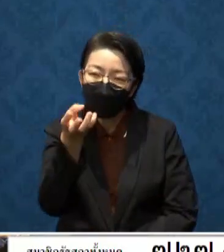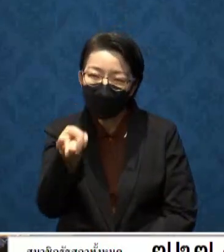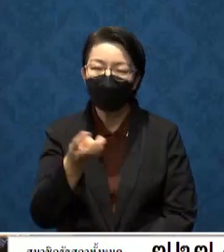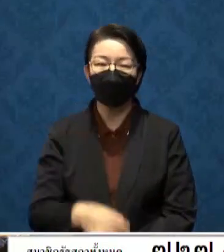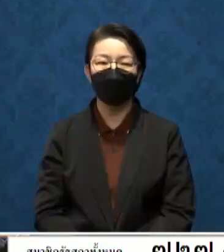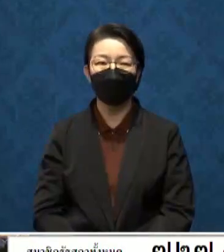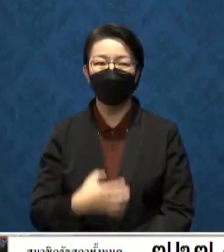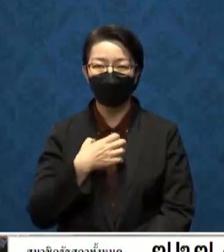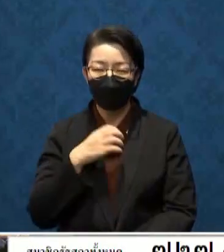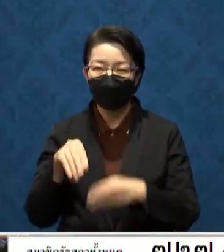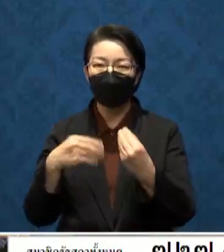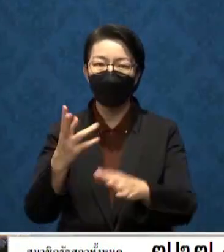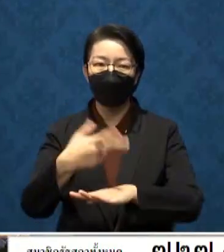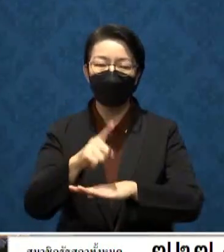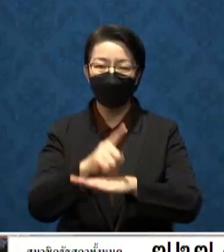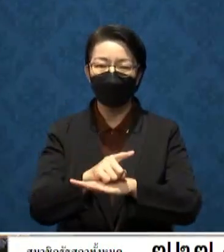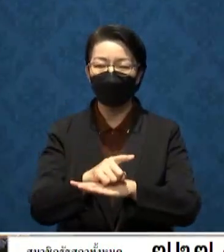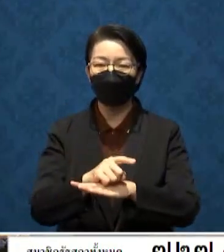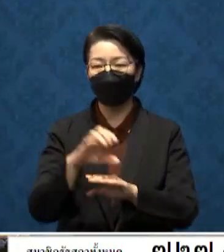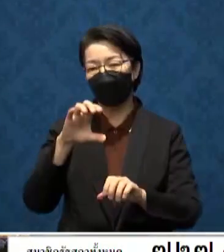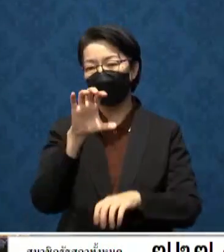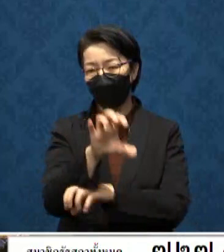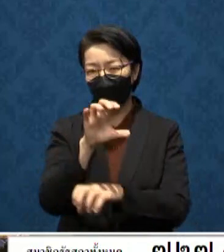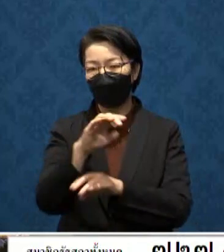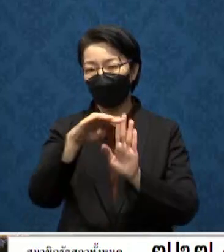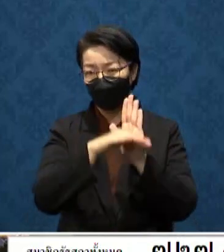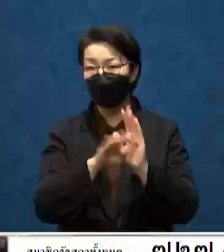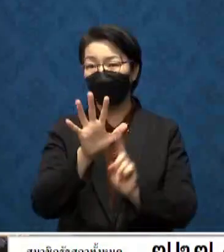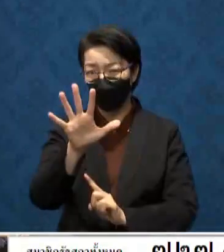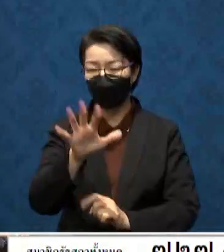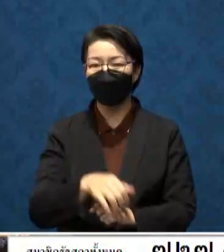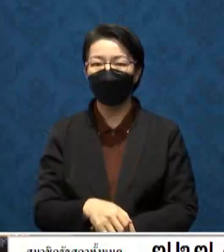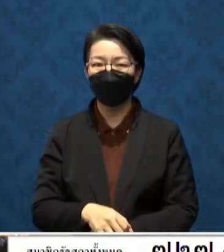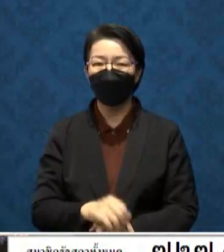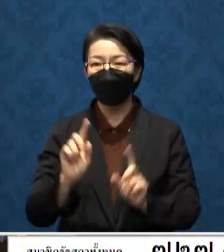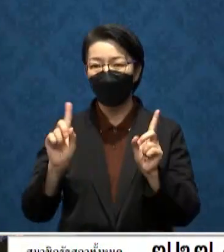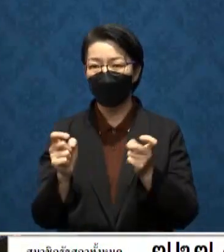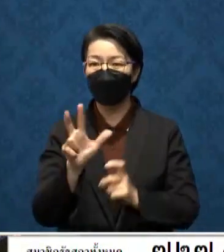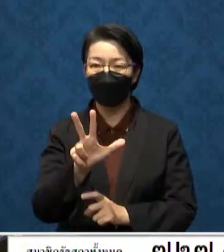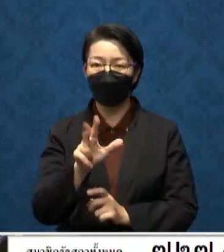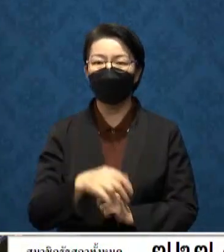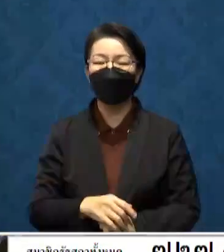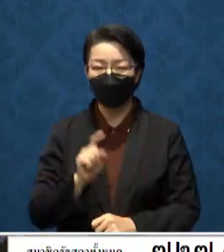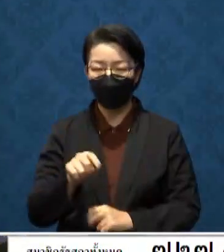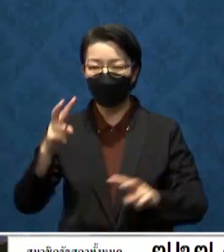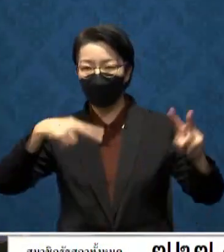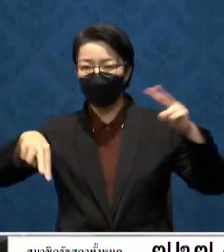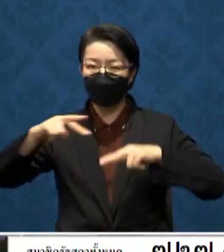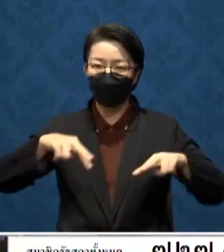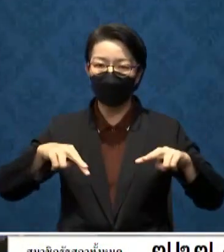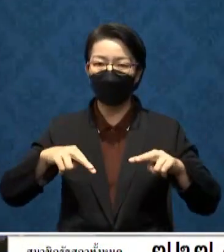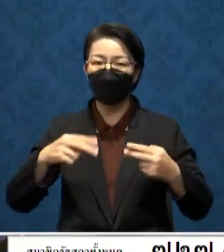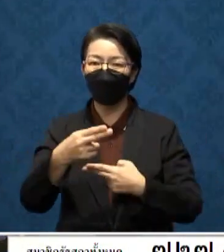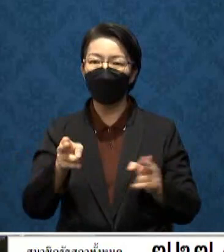อยากให้ท่านประธานใช้ข้อบังคับข้อที่5วงเล็บ3ในการควบคุมการประชุ